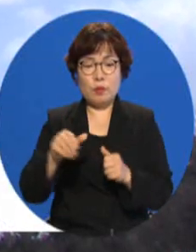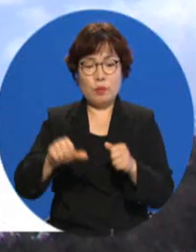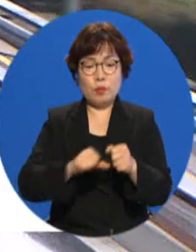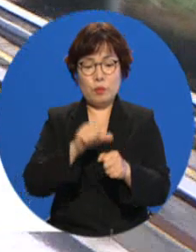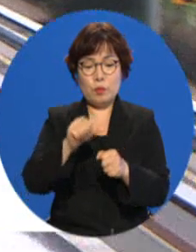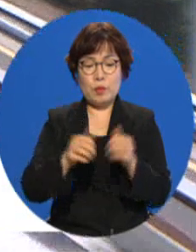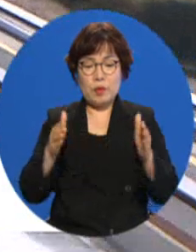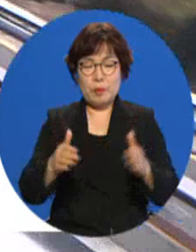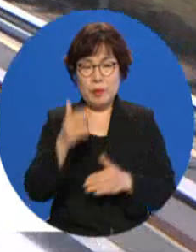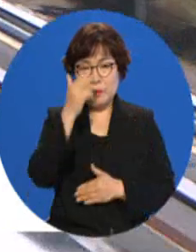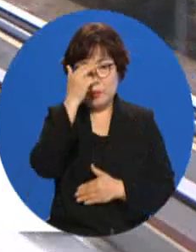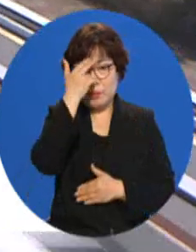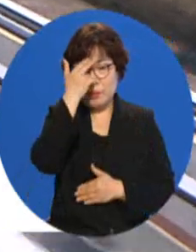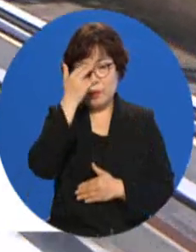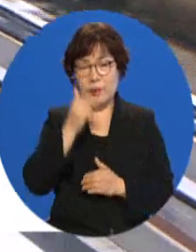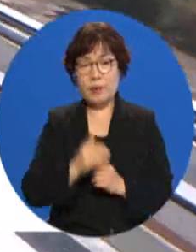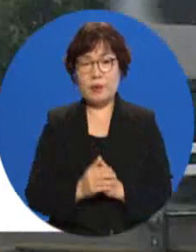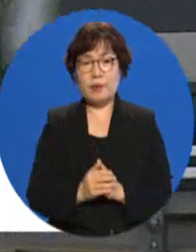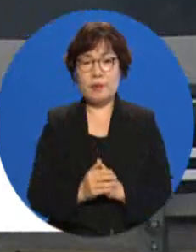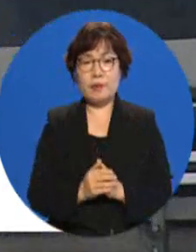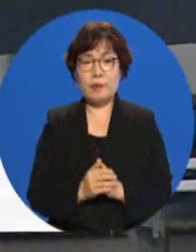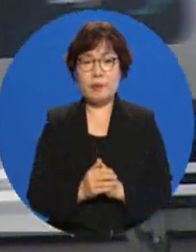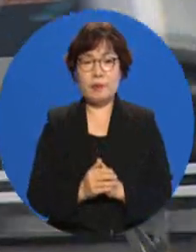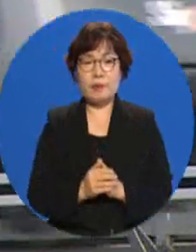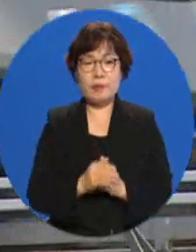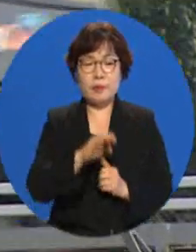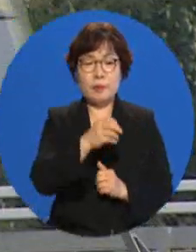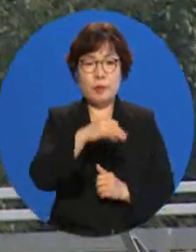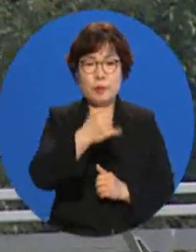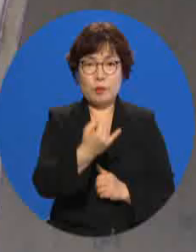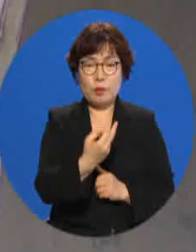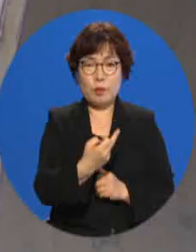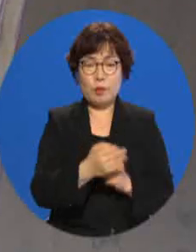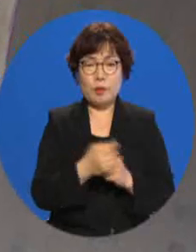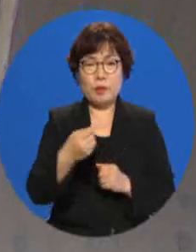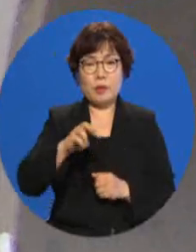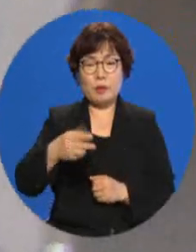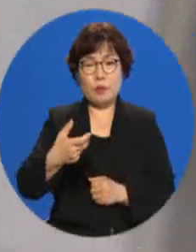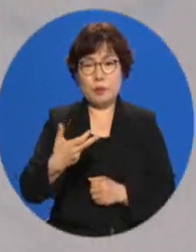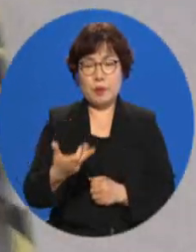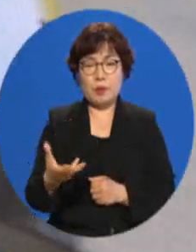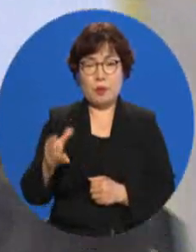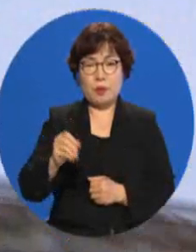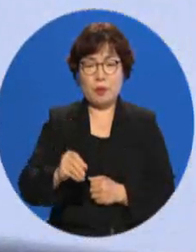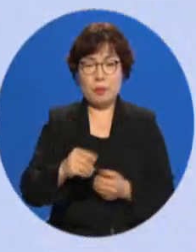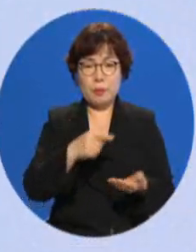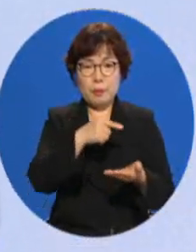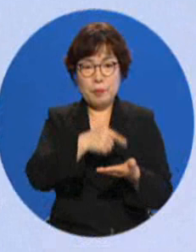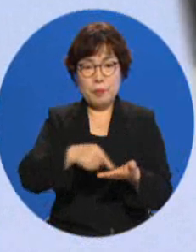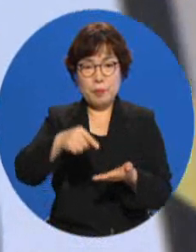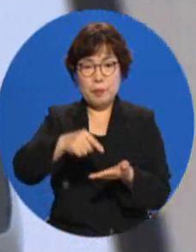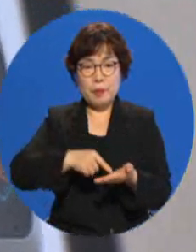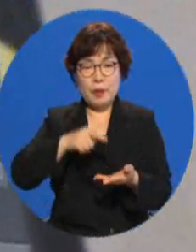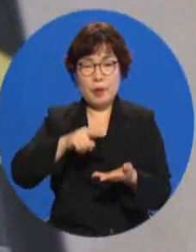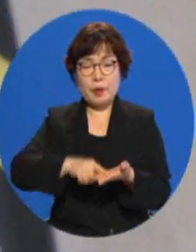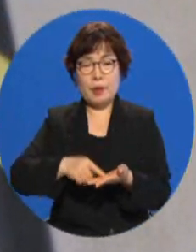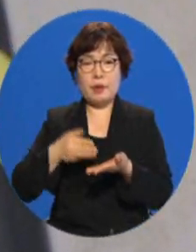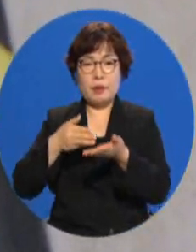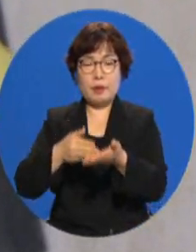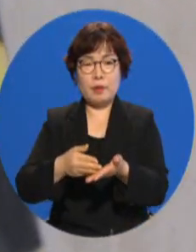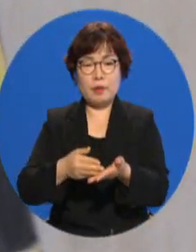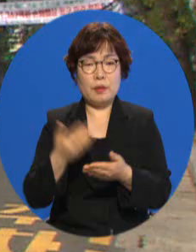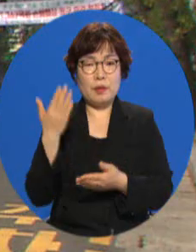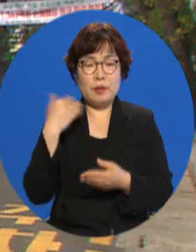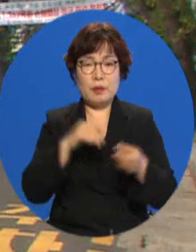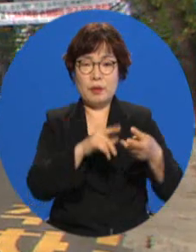5년 만에 애물단지로 전락했습니다. 포스코 운영사가 1,367억 원의 손해배상 청구를 대한상사중재원에 낸 건 지난